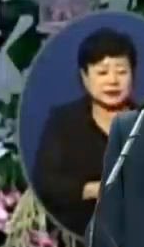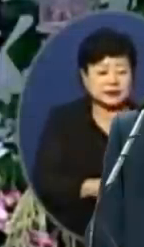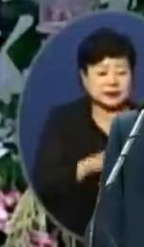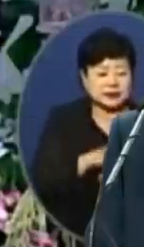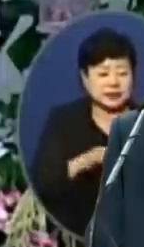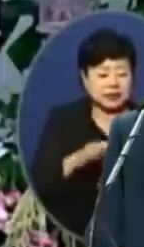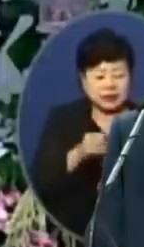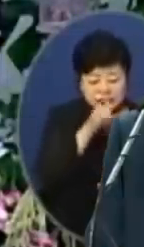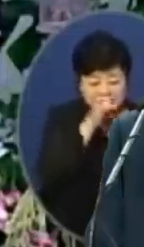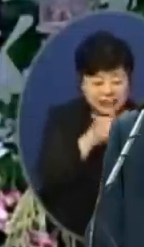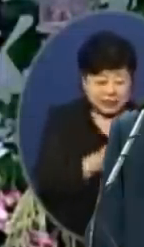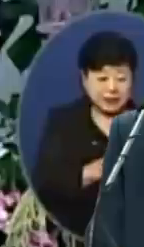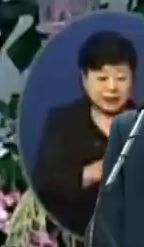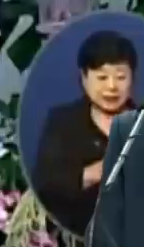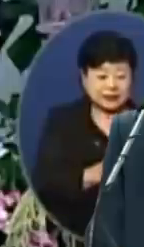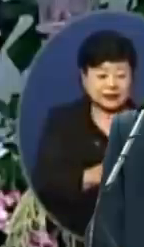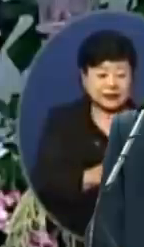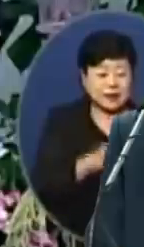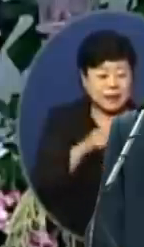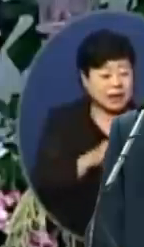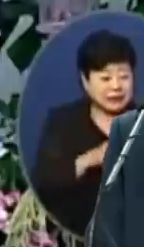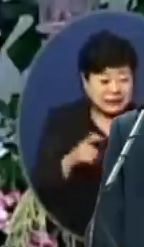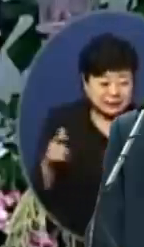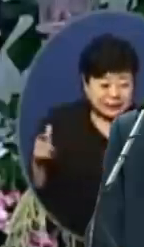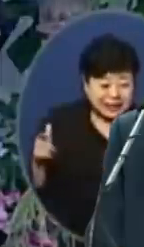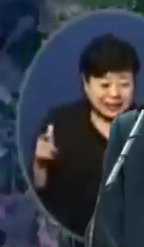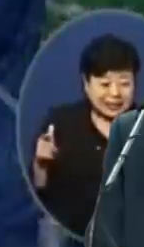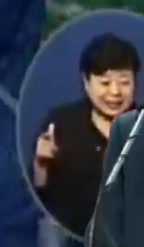때문에 여러분 절대로 망하지 않습니다.